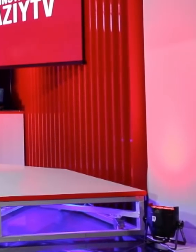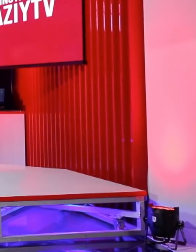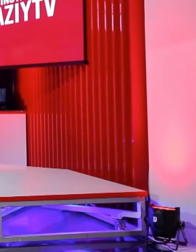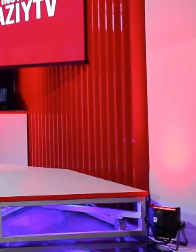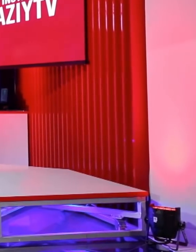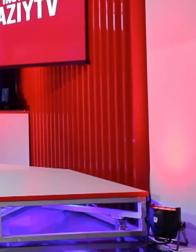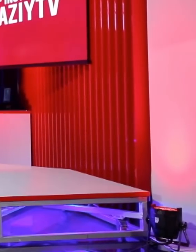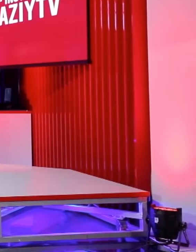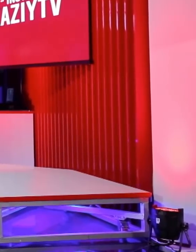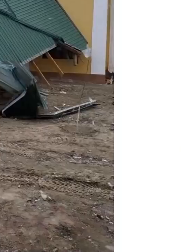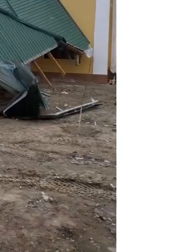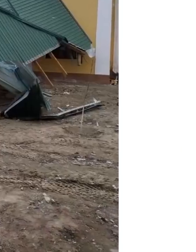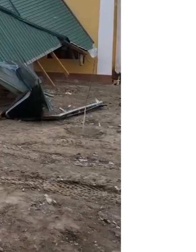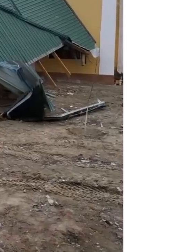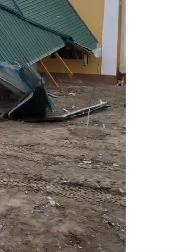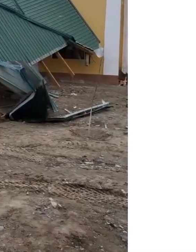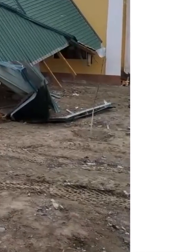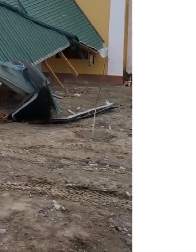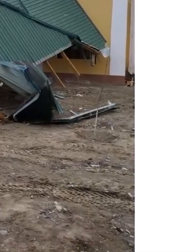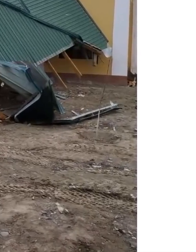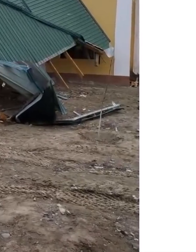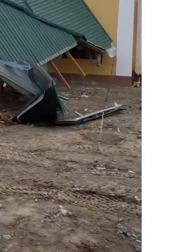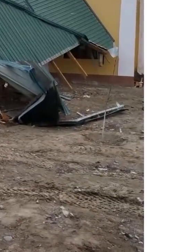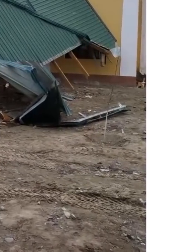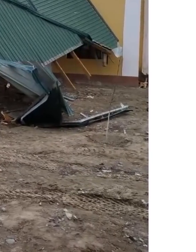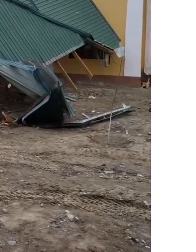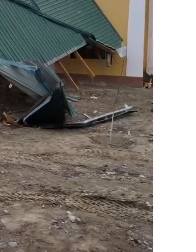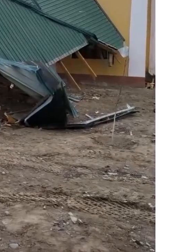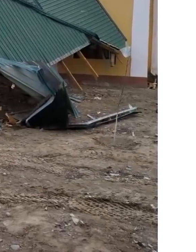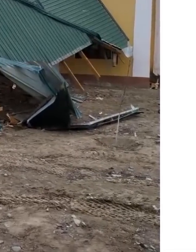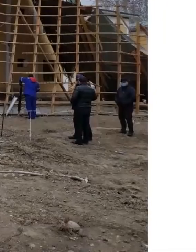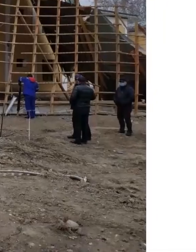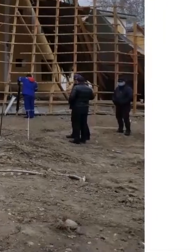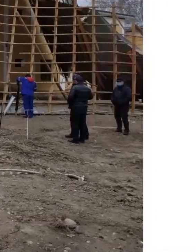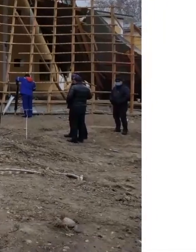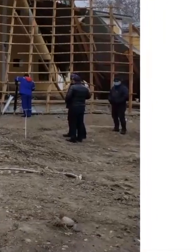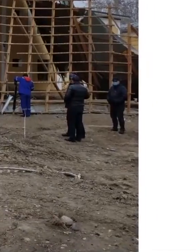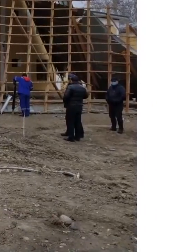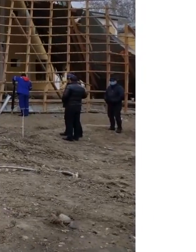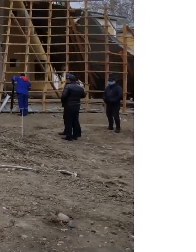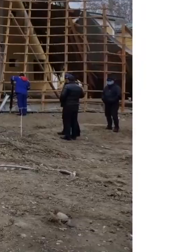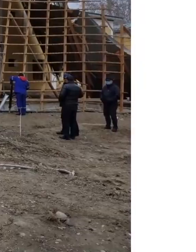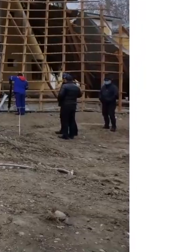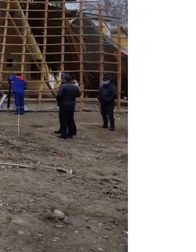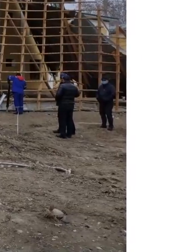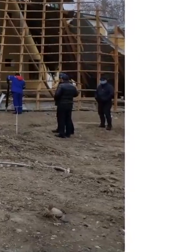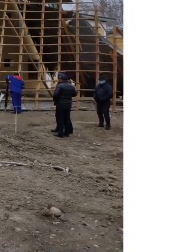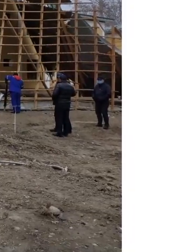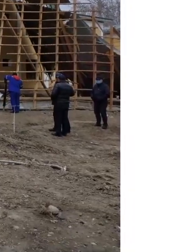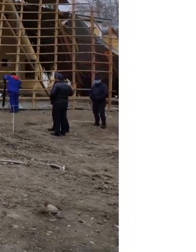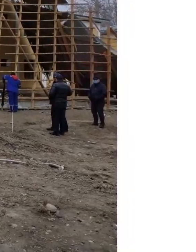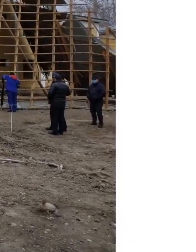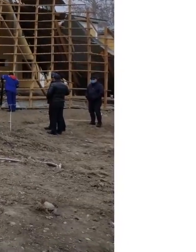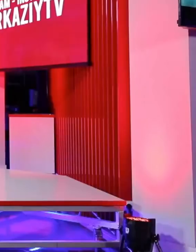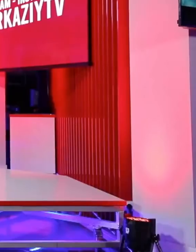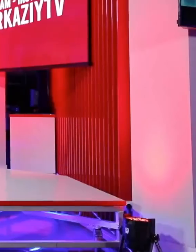Namangan viloyatida kuzatilgan kuchli shamol natijasida bir nechta binolarning tomlari uchib ketgani aytilmoqda. Xususan quyidagi mahallalarda ham xuddi shunday